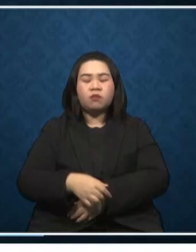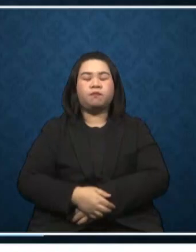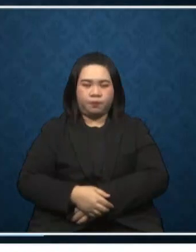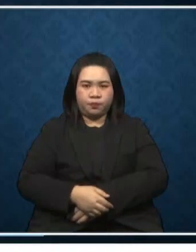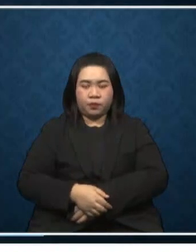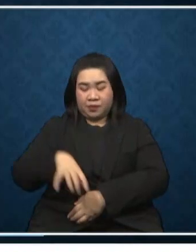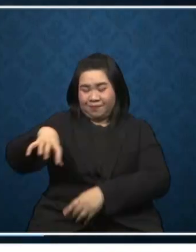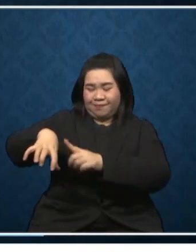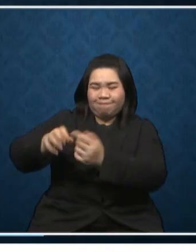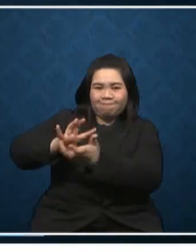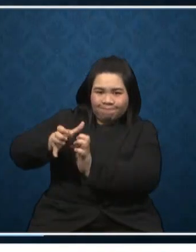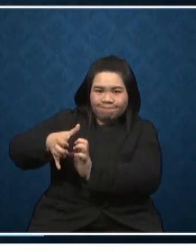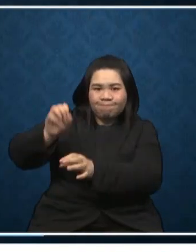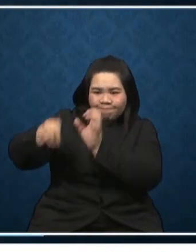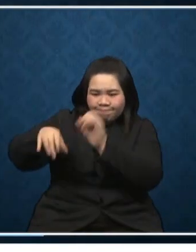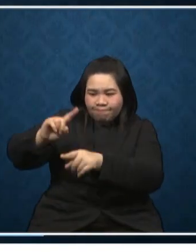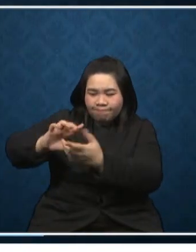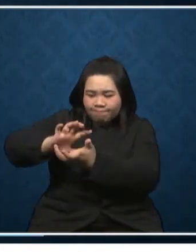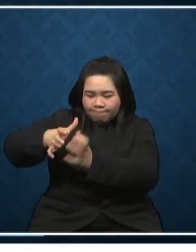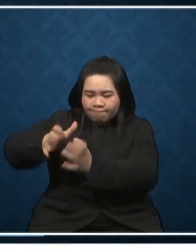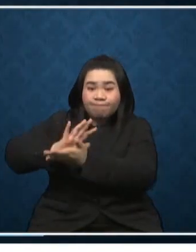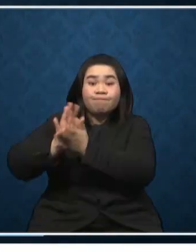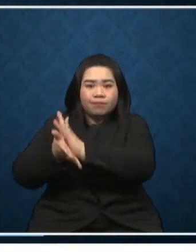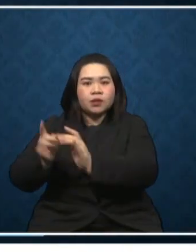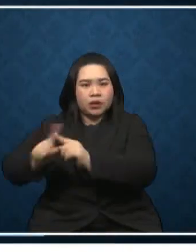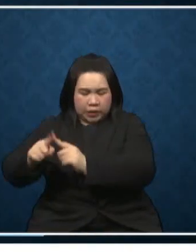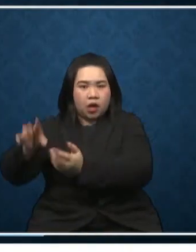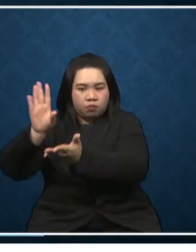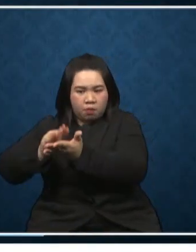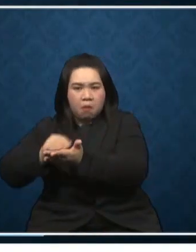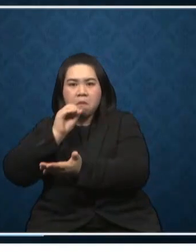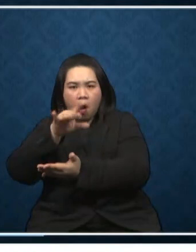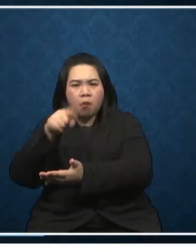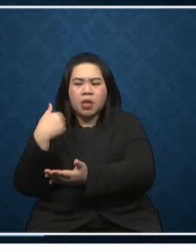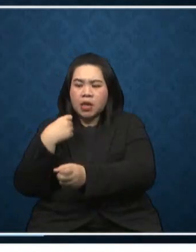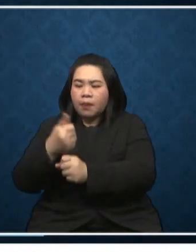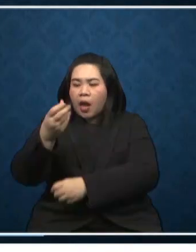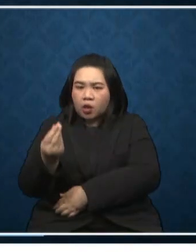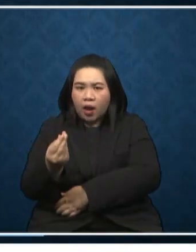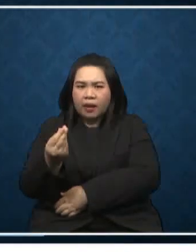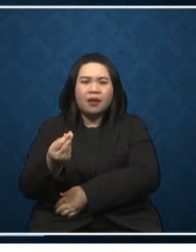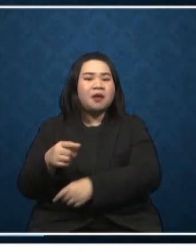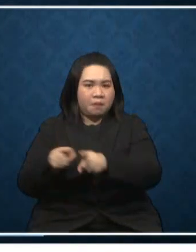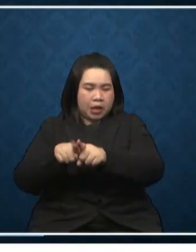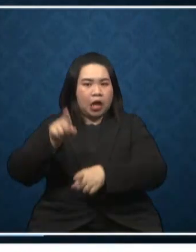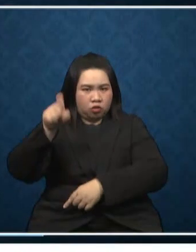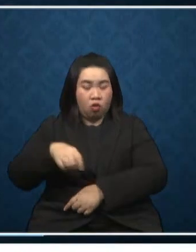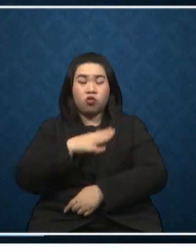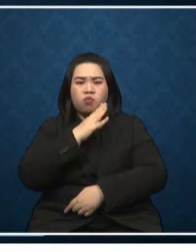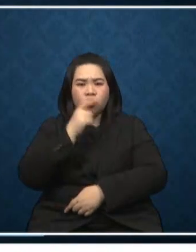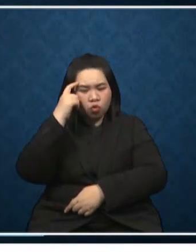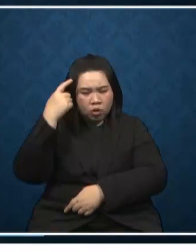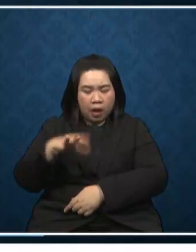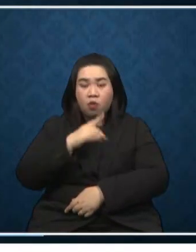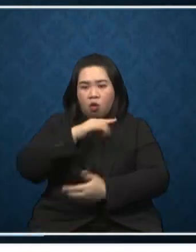บัิก็ลบช่วงแล้วก็รายงานกับมาเลยเหมอนกการจัดการขยติศเชื้อของกสงสสุขสามารถรได้ว่าขยัติศิเชอตอนนี้ไป